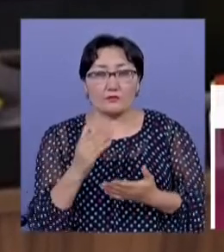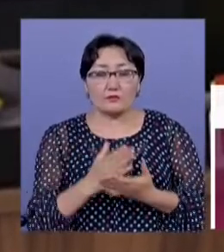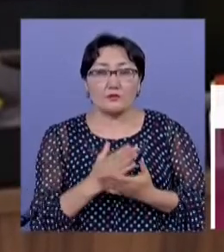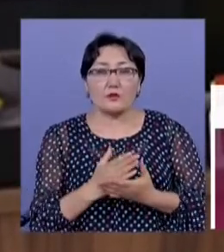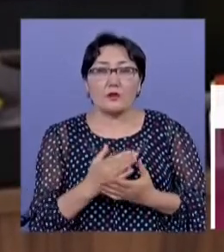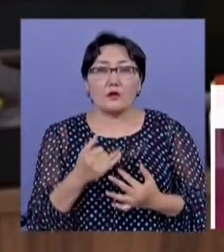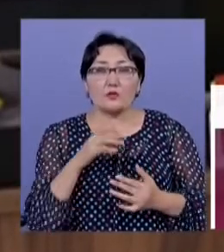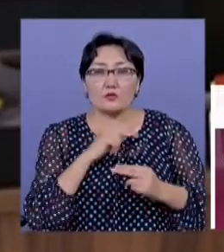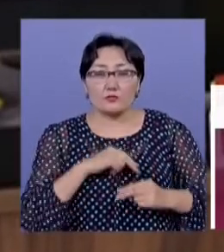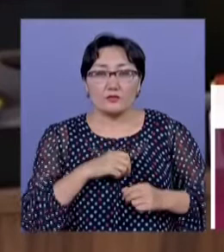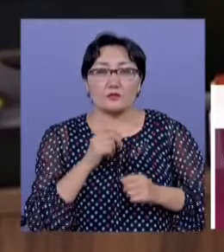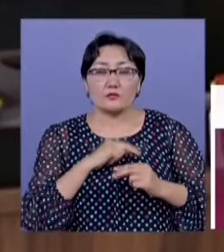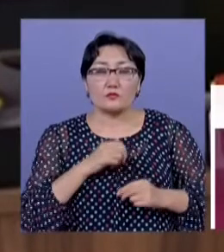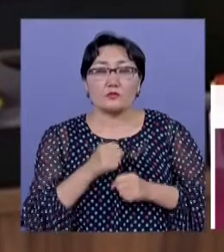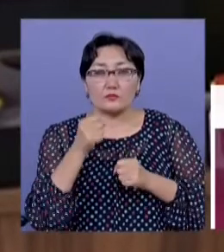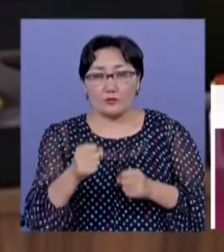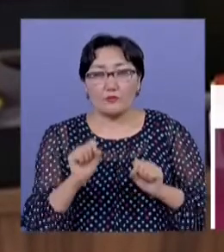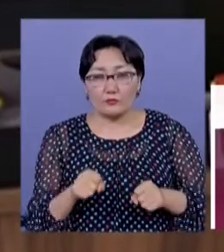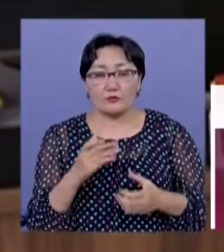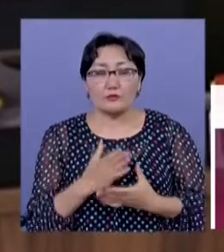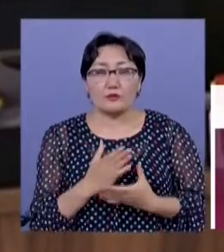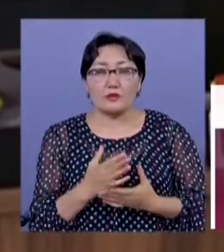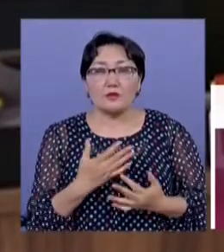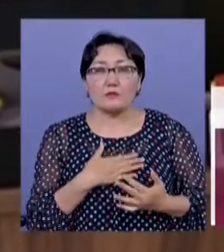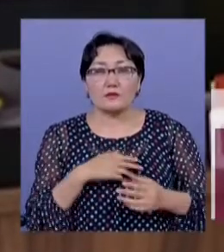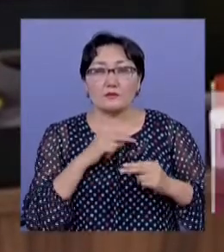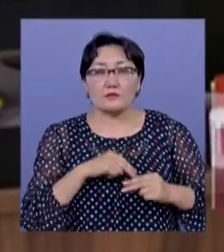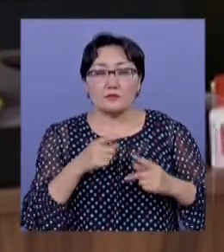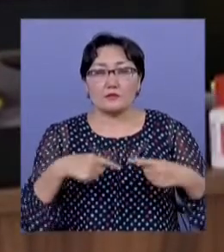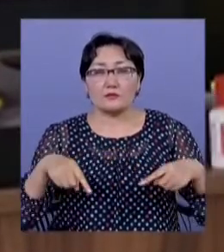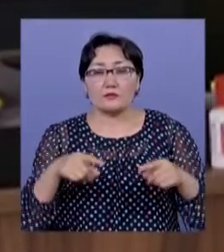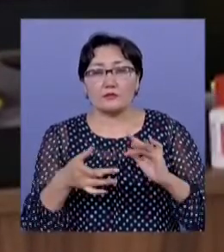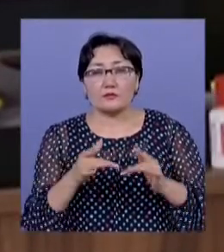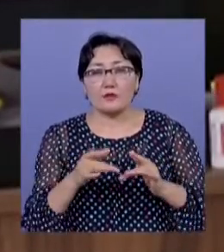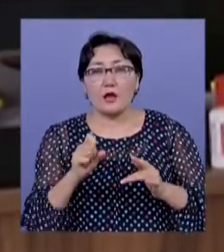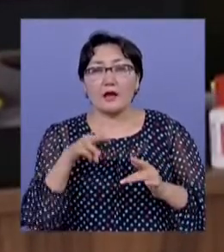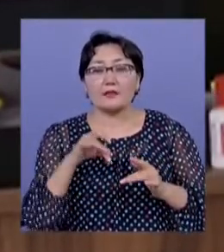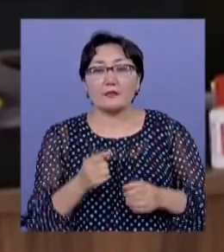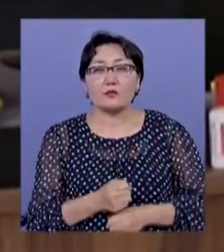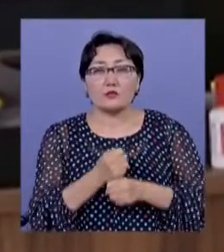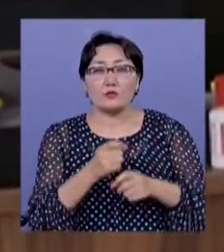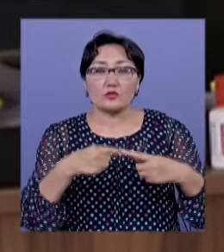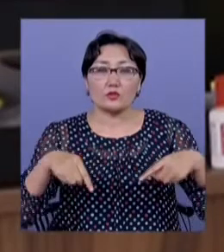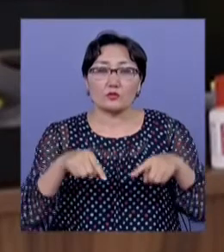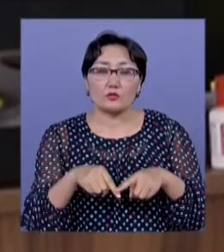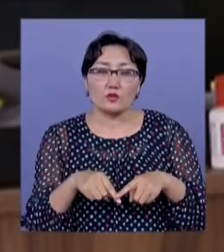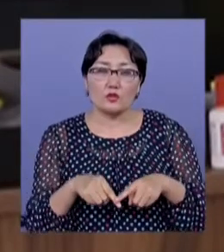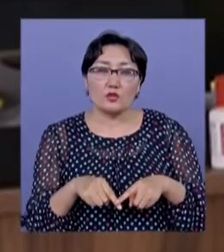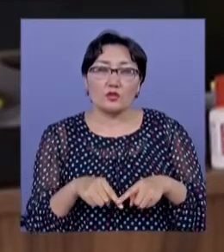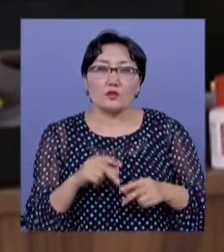оларды тікелей жұмысқа орналастыруға бізде мүмкіндіктер бар. Бізде еңбек порталы бойынша және Атамекен қолдау орталығының